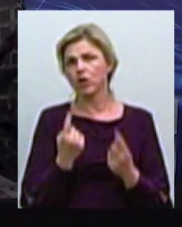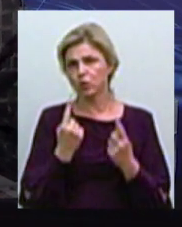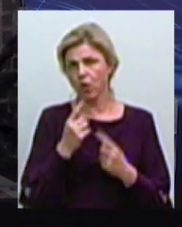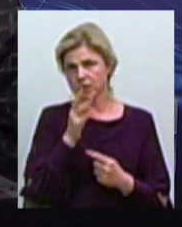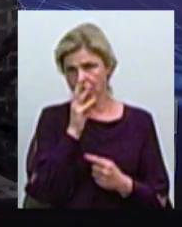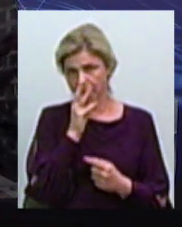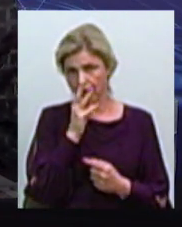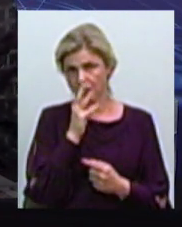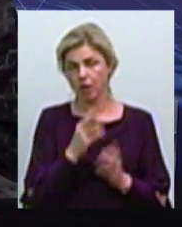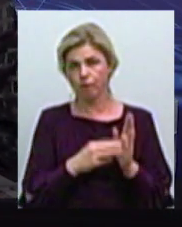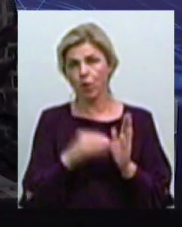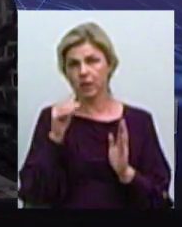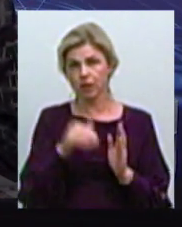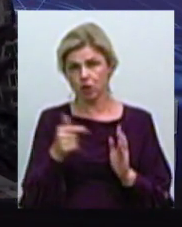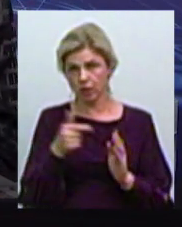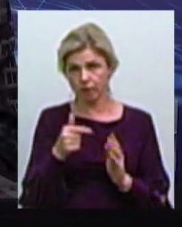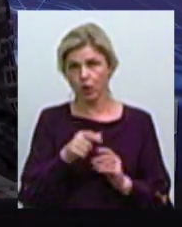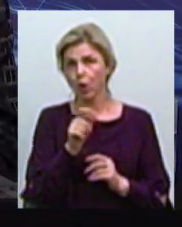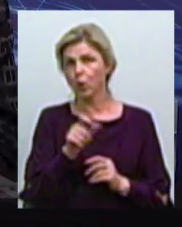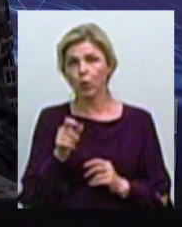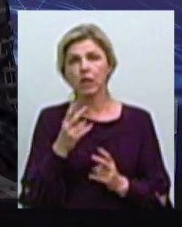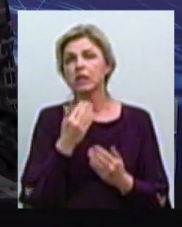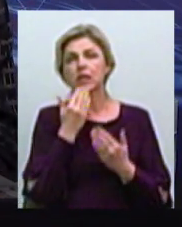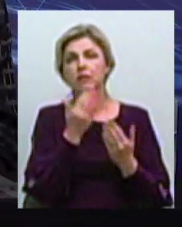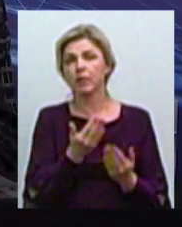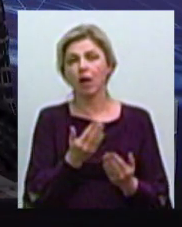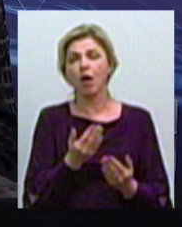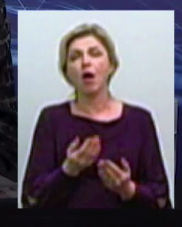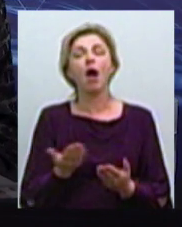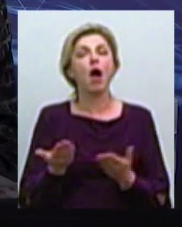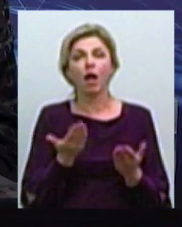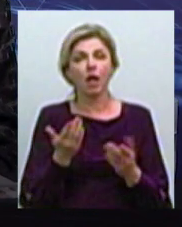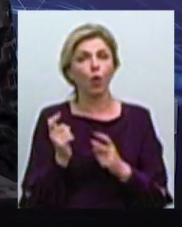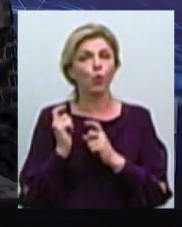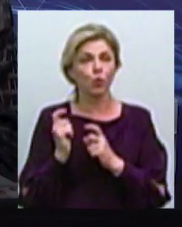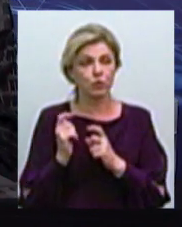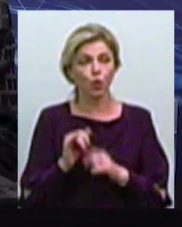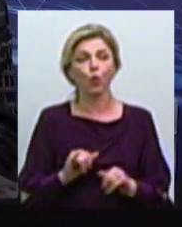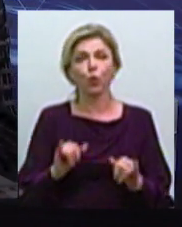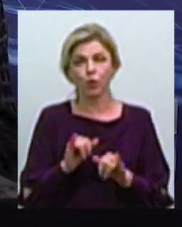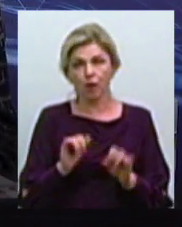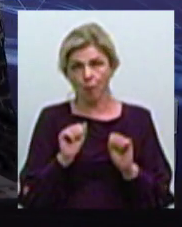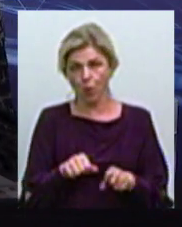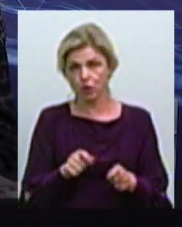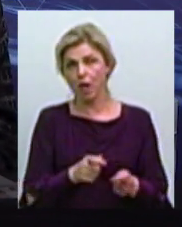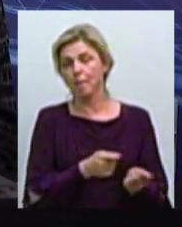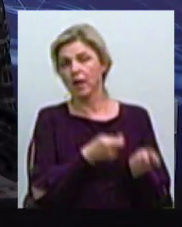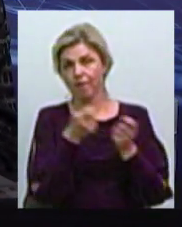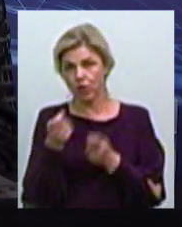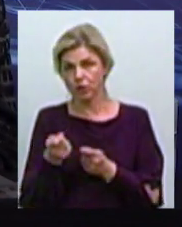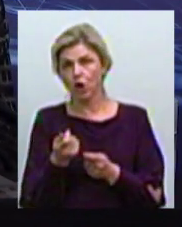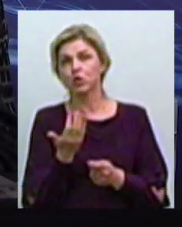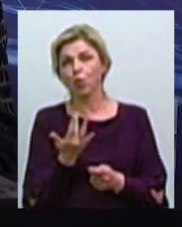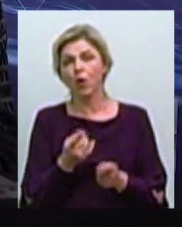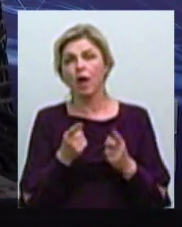в неделю. Вот. Люди не интересовало, какие же это грузы, куда можно перевозить, и сколько их вообще